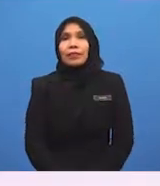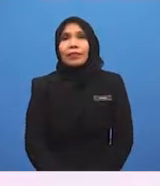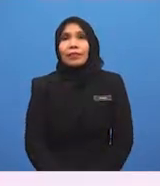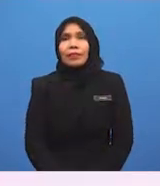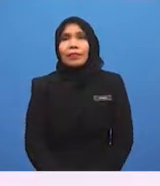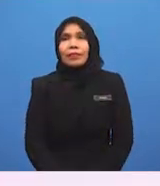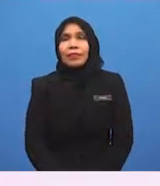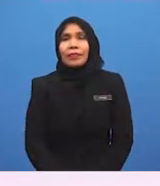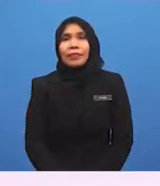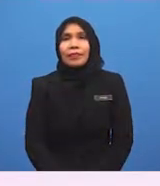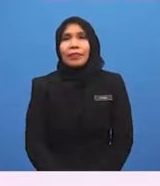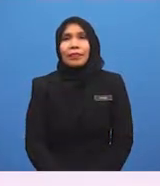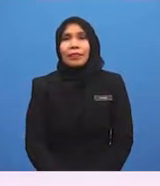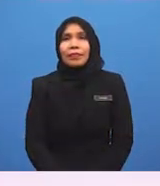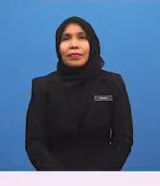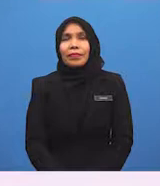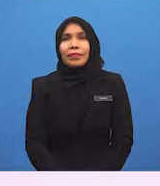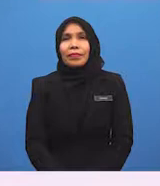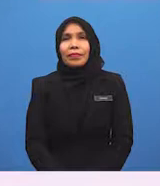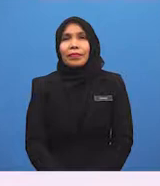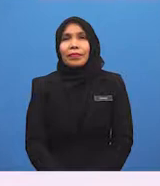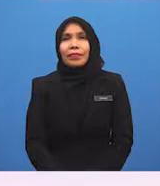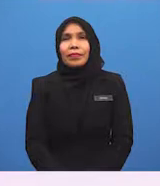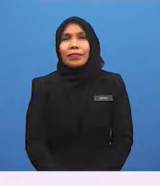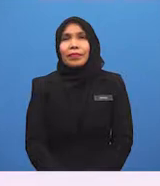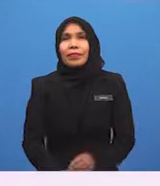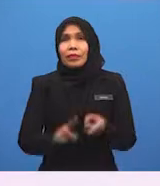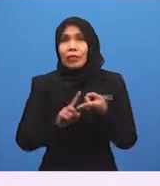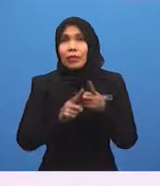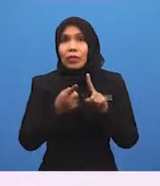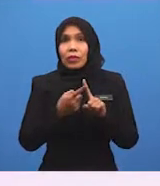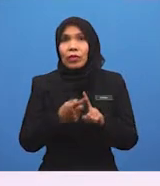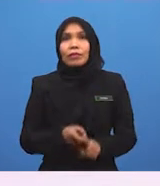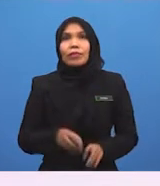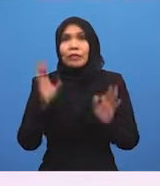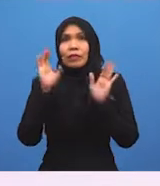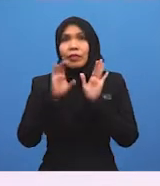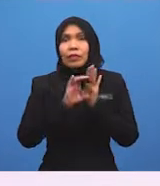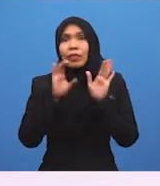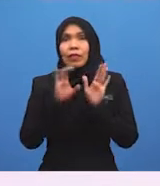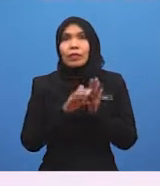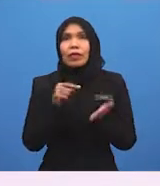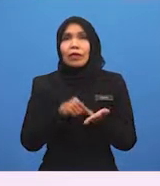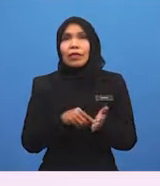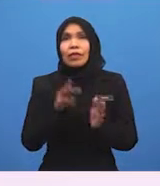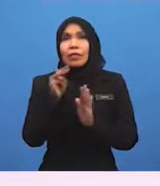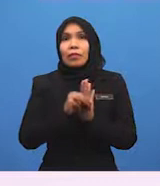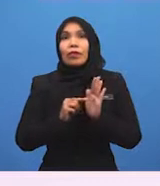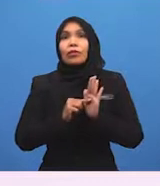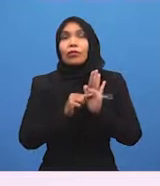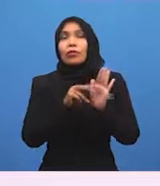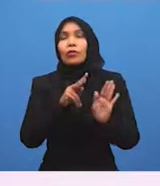sediakan tadi. Hai, kawan-kawan. Gambar-gambar ini menunjukkan situasi di